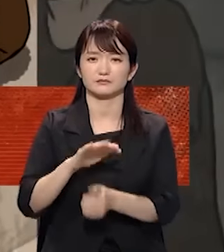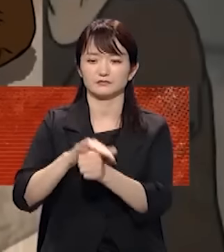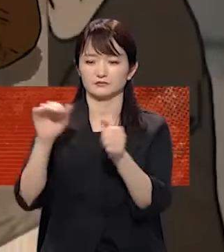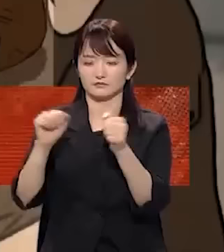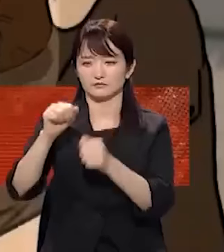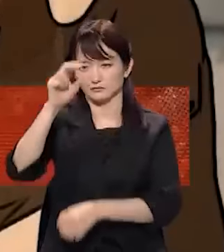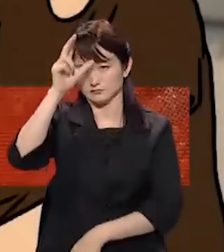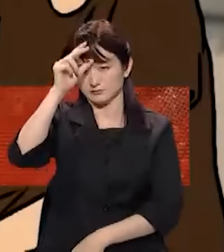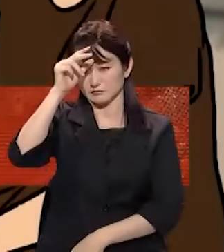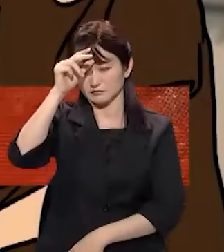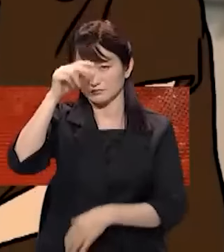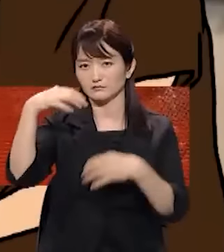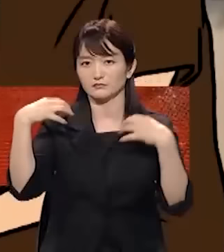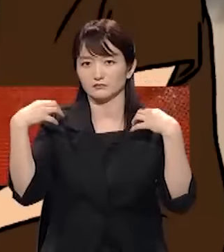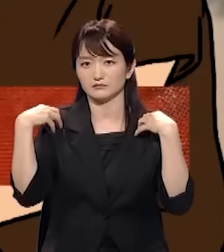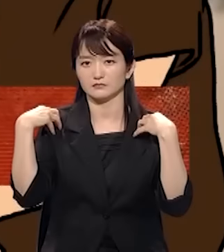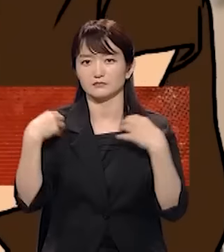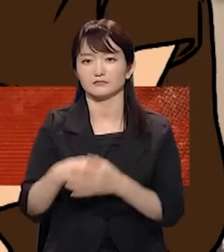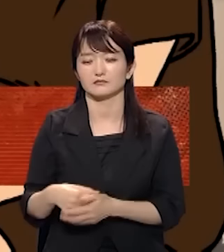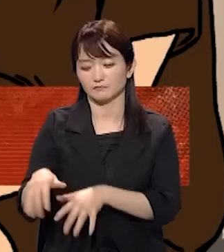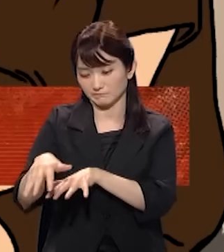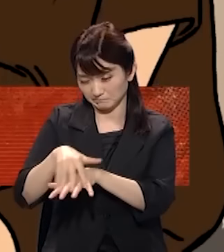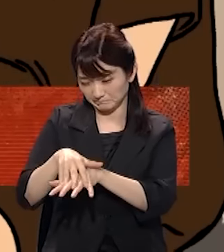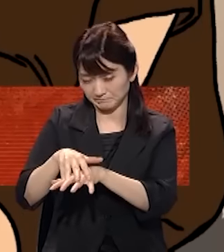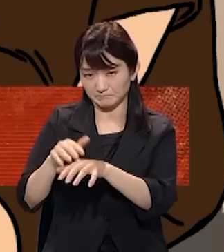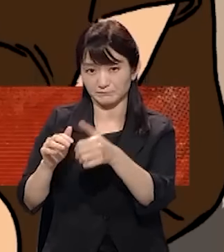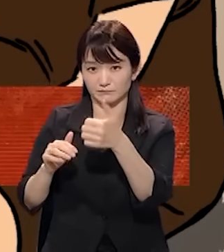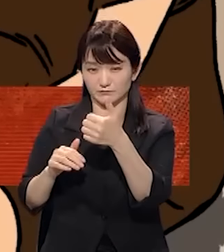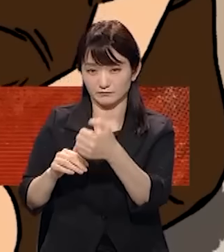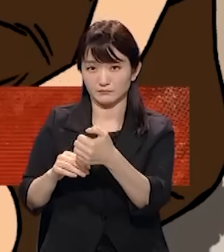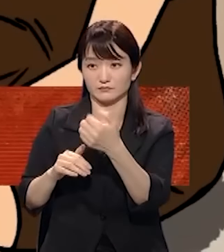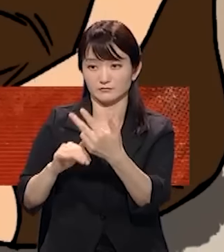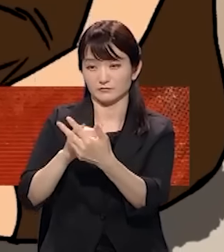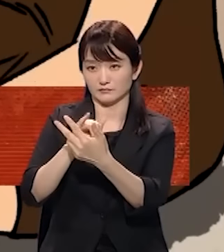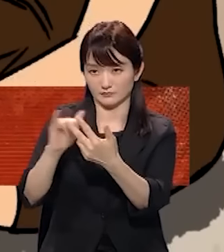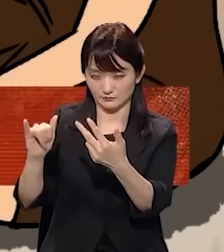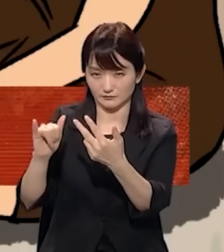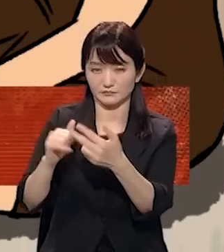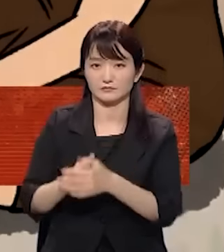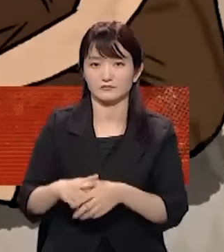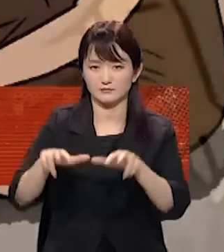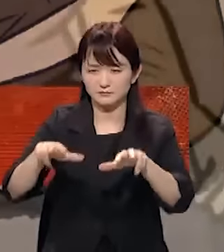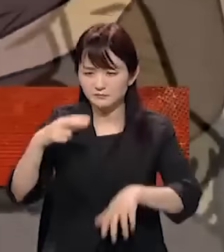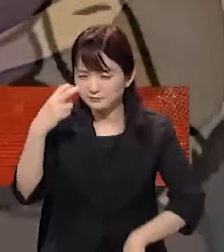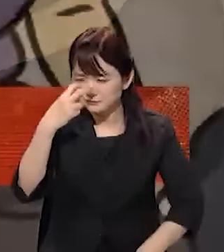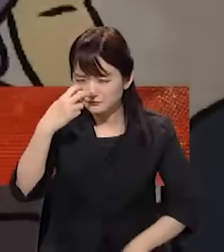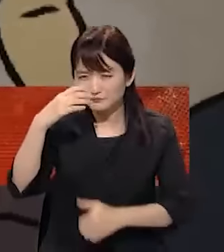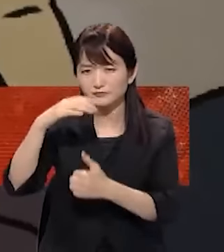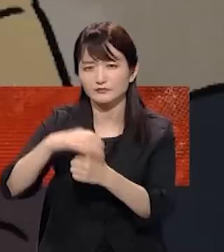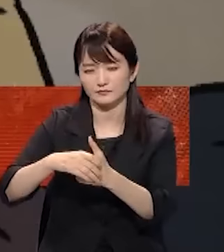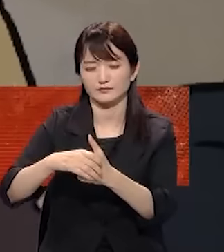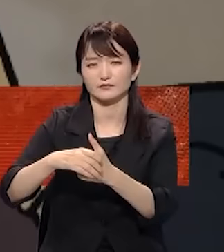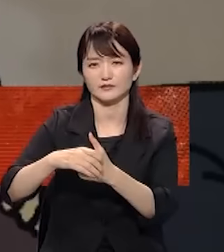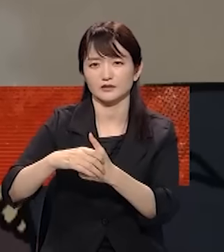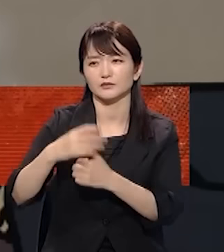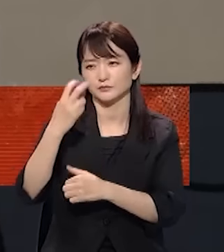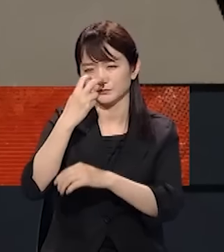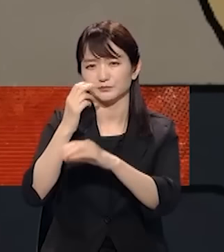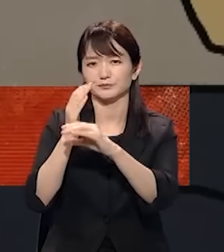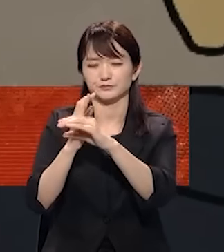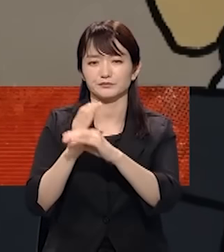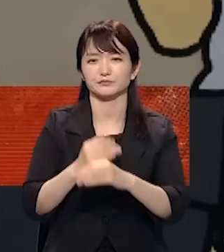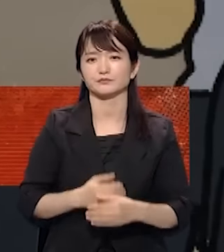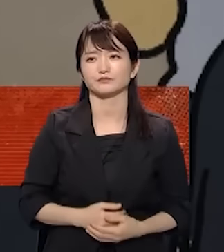경찰청에서는 57명 수사관으로 전단 팀을 만들어 가지고 지금 현제 수사를 갖다가 하고 있는 그런 상황인데요